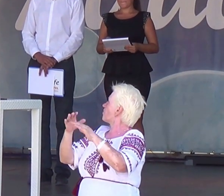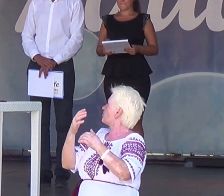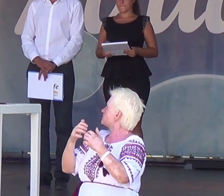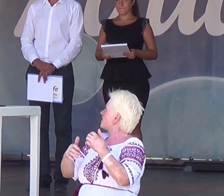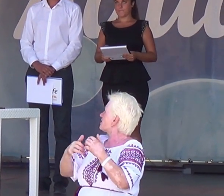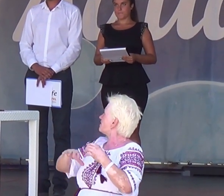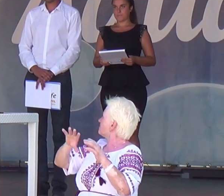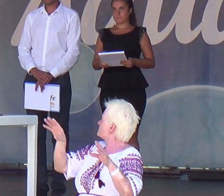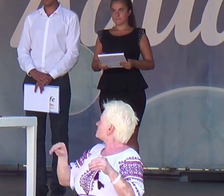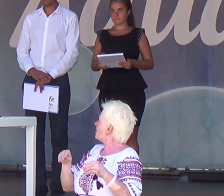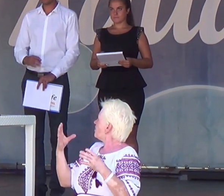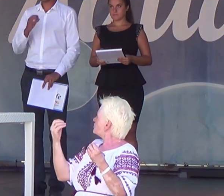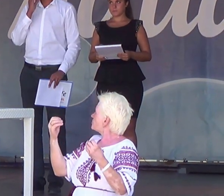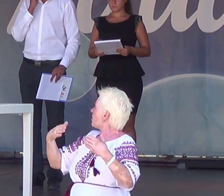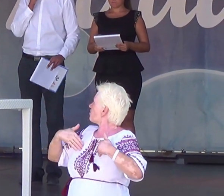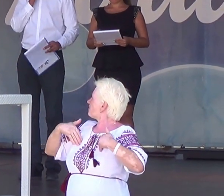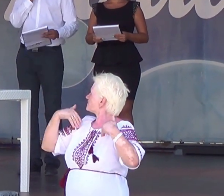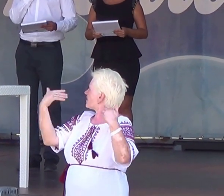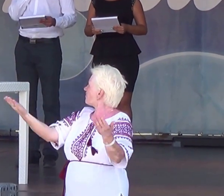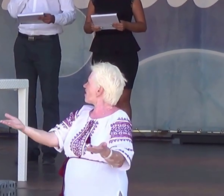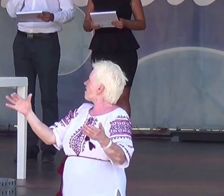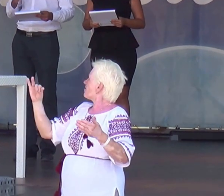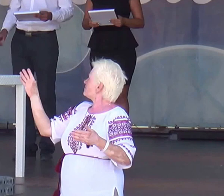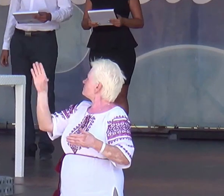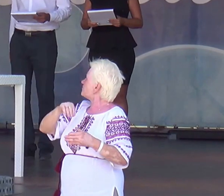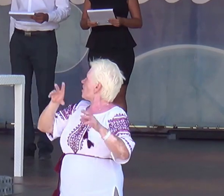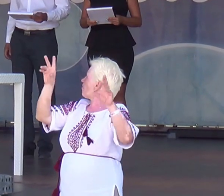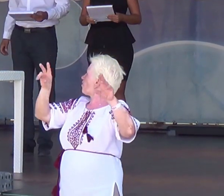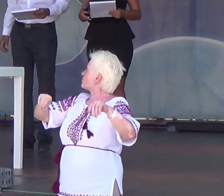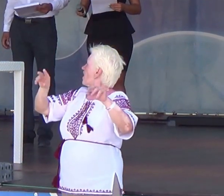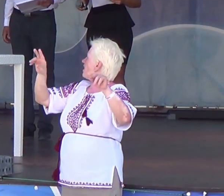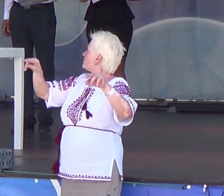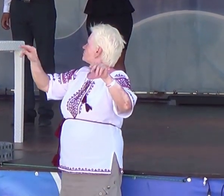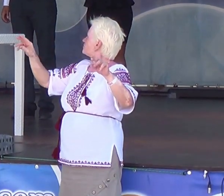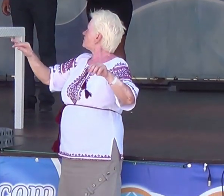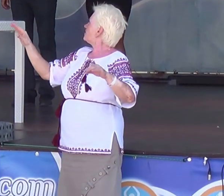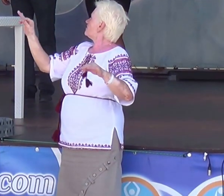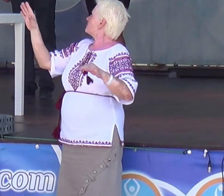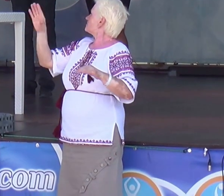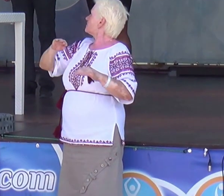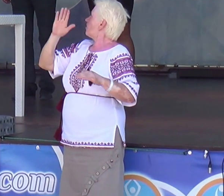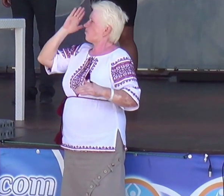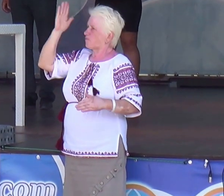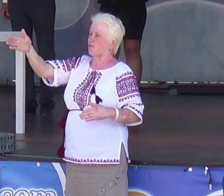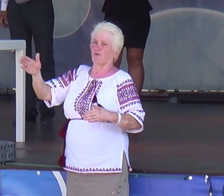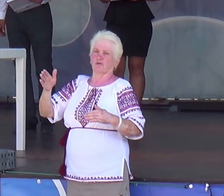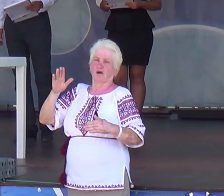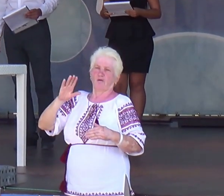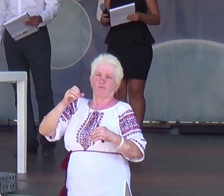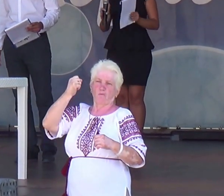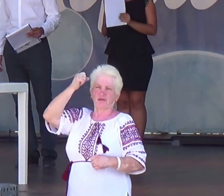всех шашистов. Еще раз поздравляю всех и всем удачи, хороших партий. Ну и, конечно, пусть победит